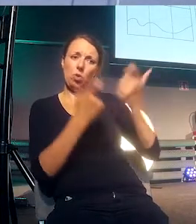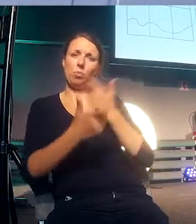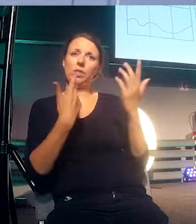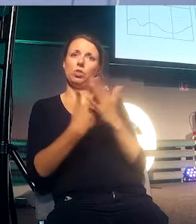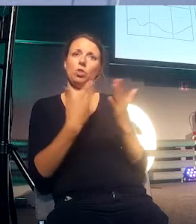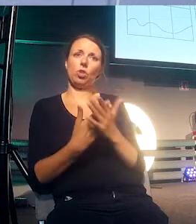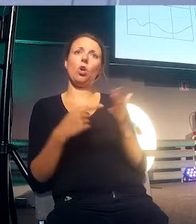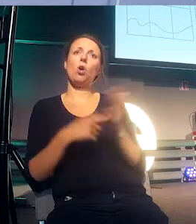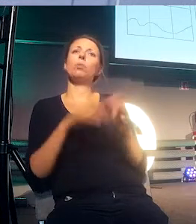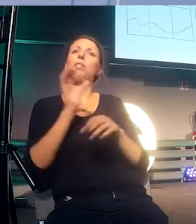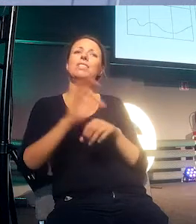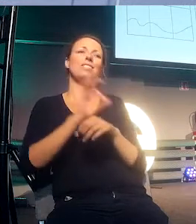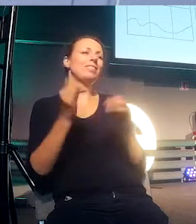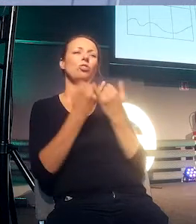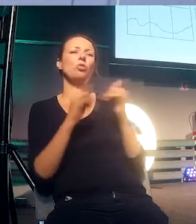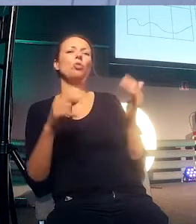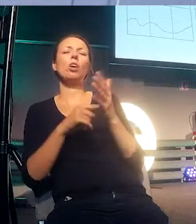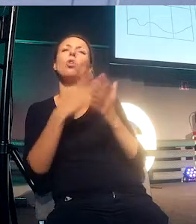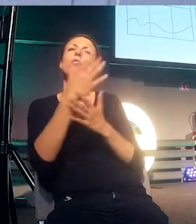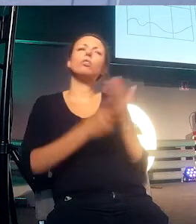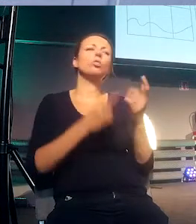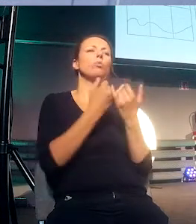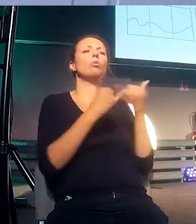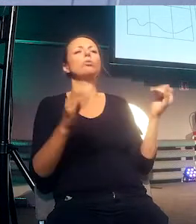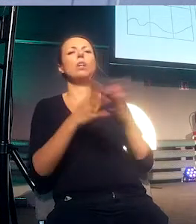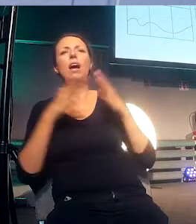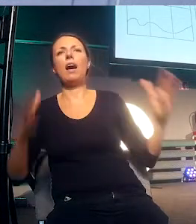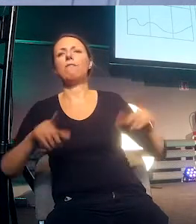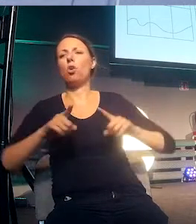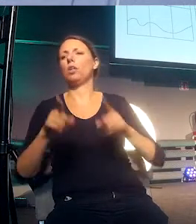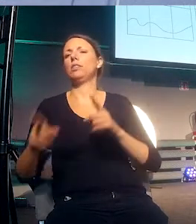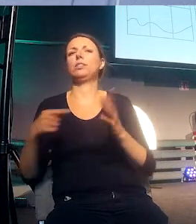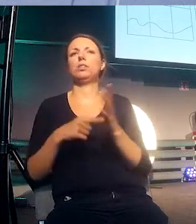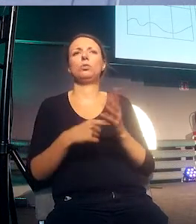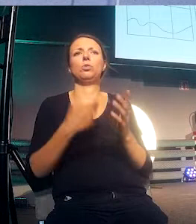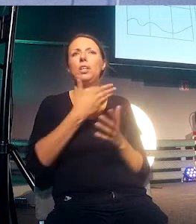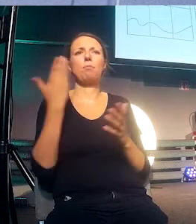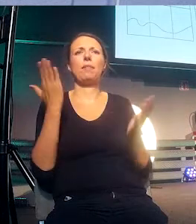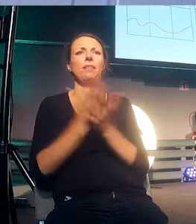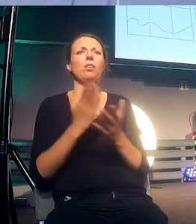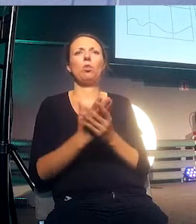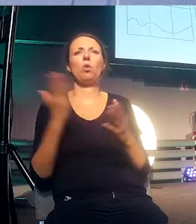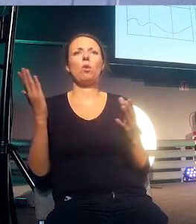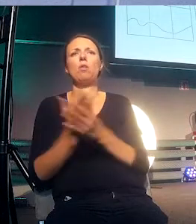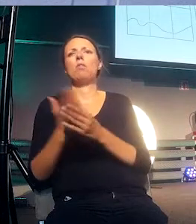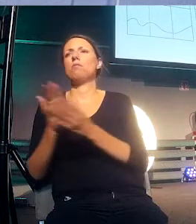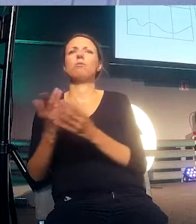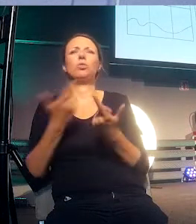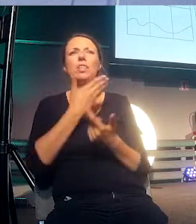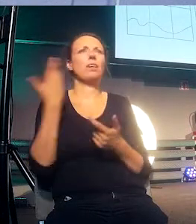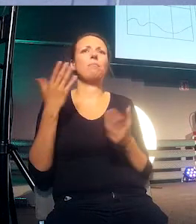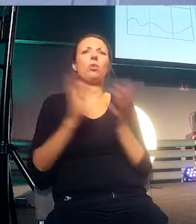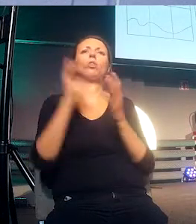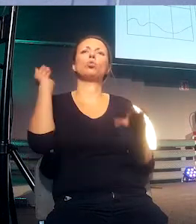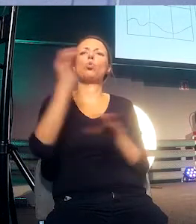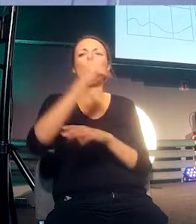wykorzystywanie design thinking w tak dużych organizacjach, jak ta, w której pracuję, to nie jest pewnego rodzaju moda. To nie jest jakiś odgórny